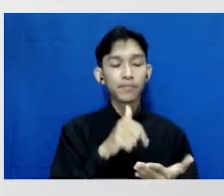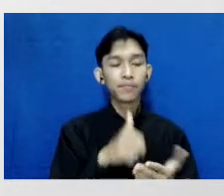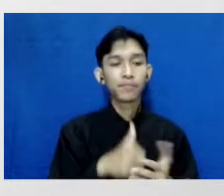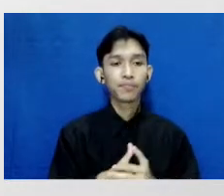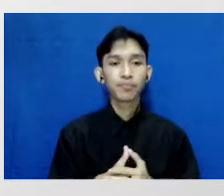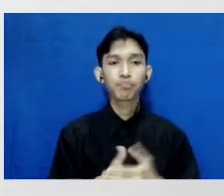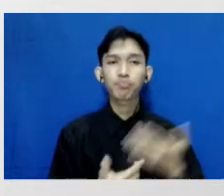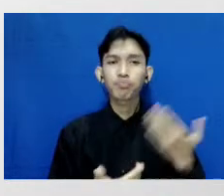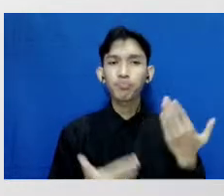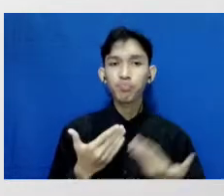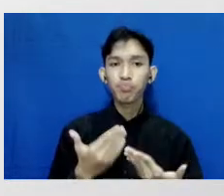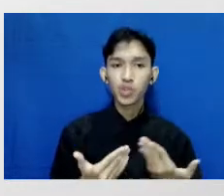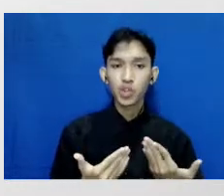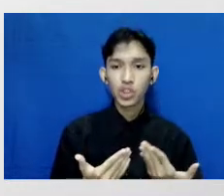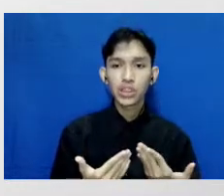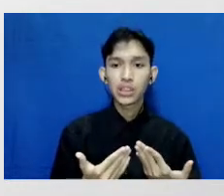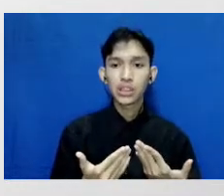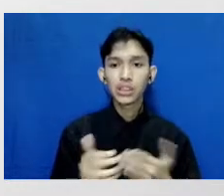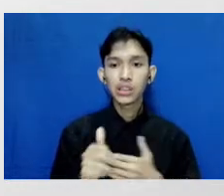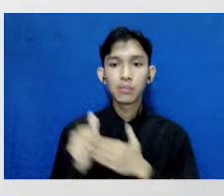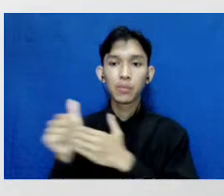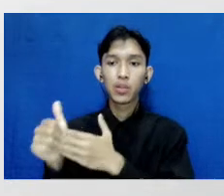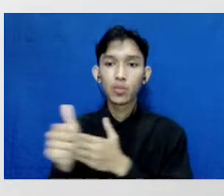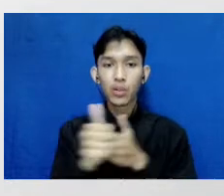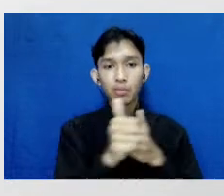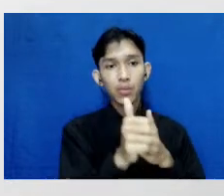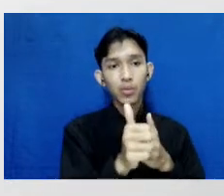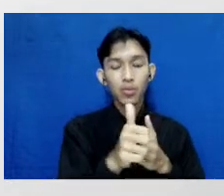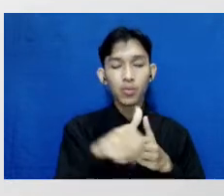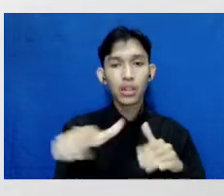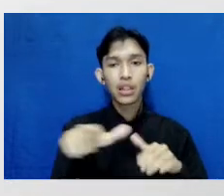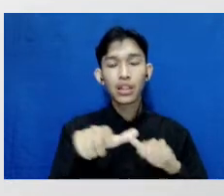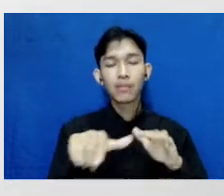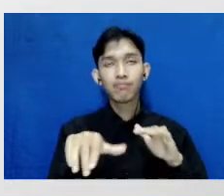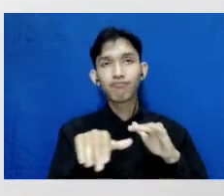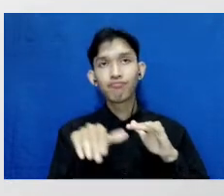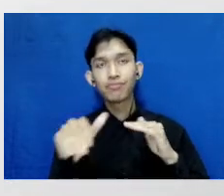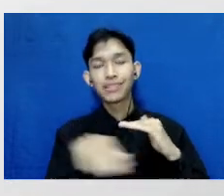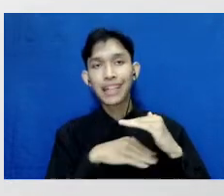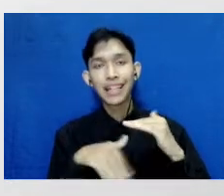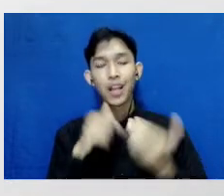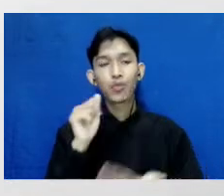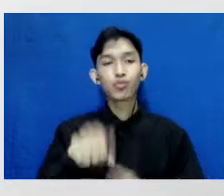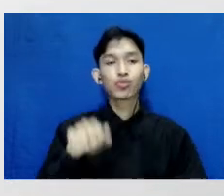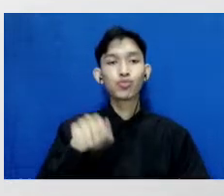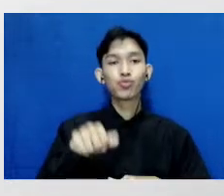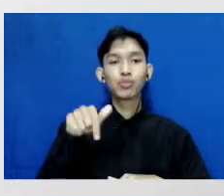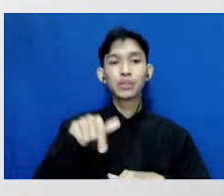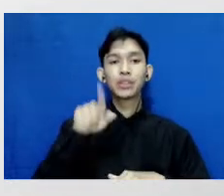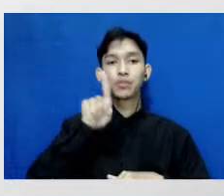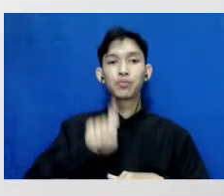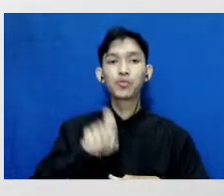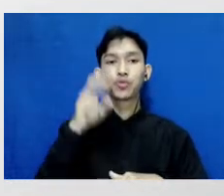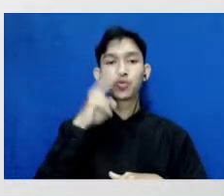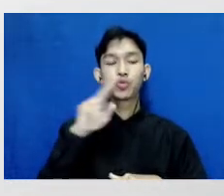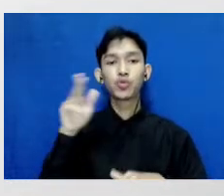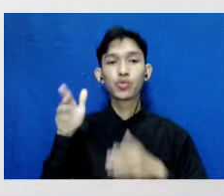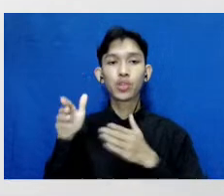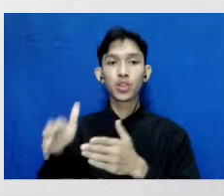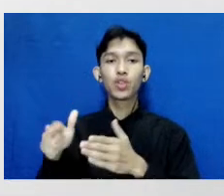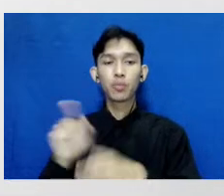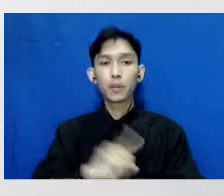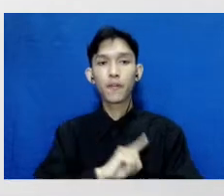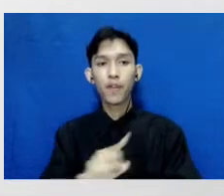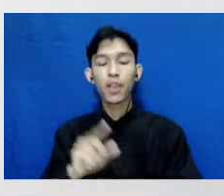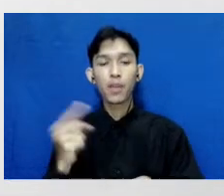mungkin panduan-panduan terkait legal basis, dasar hukum pemrosesan data pribadi juga diperlukan oleh sektor privat dan publik.